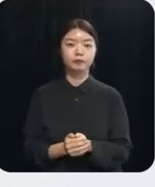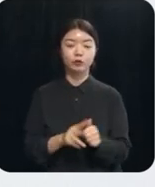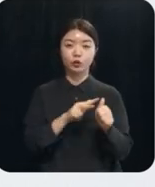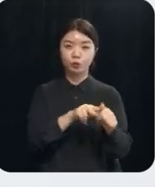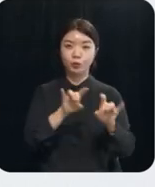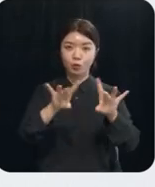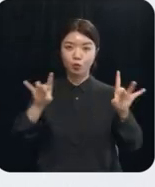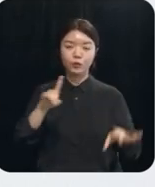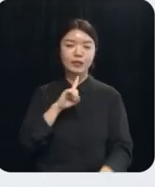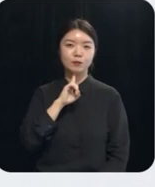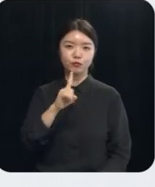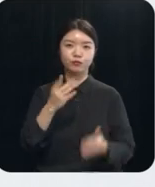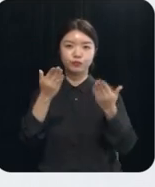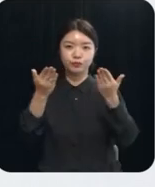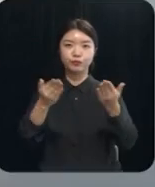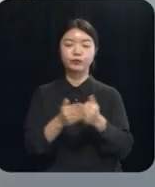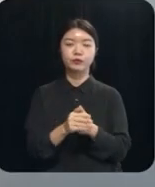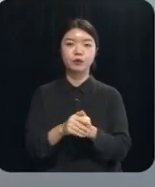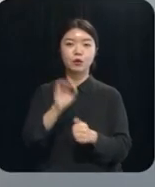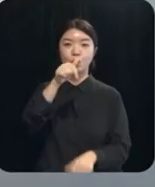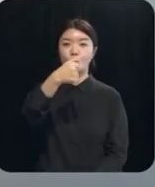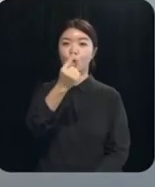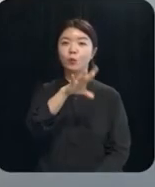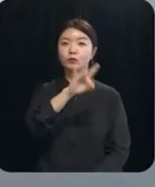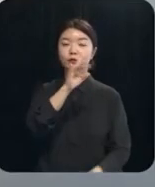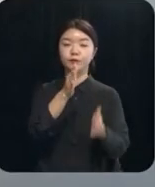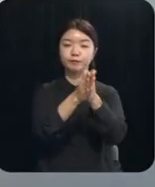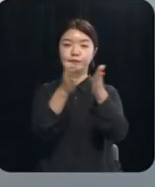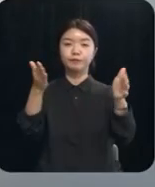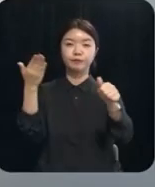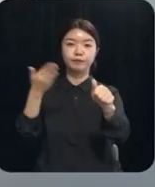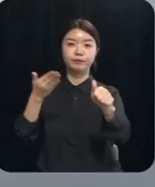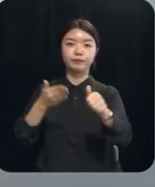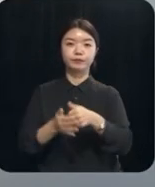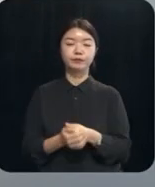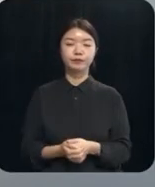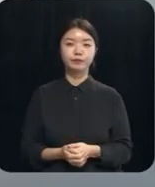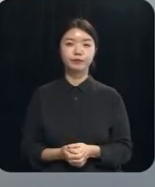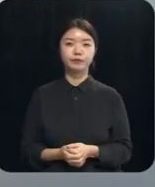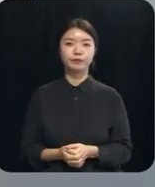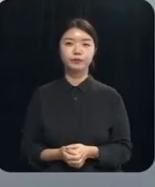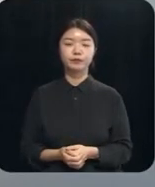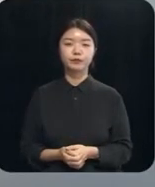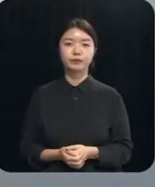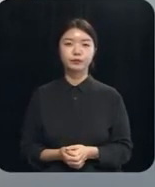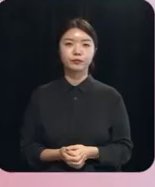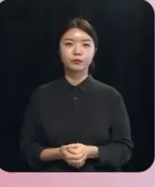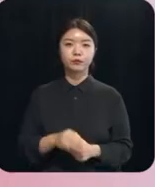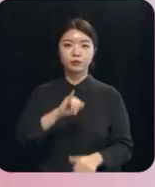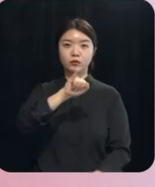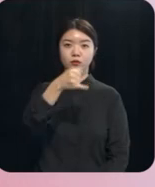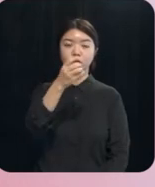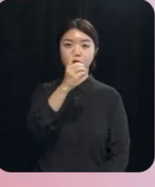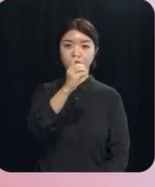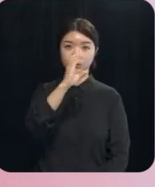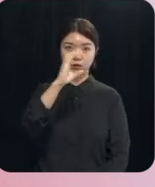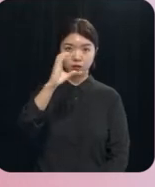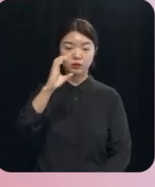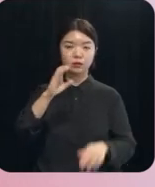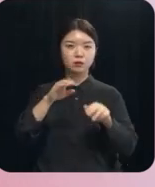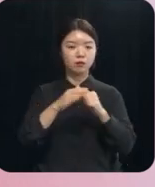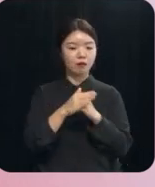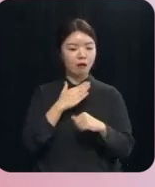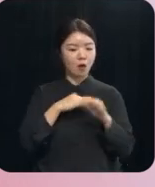후보별로 1분씩 드리겠고요. 이 질문은 고기철 후보부터 답변을 네. 해주시면 되겠습니다. JDC는 뭐